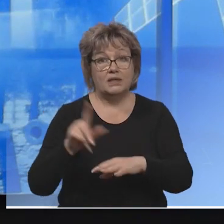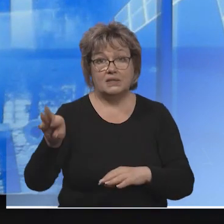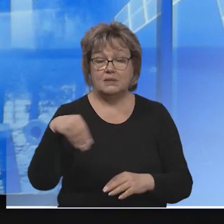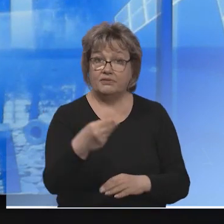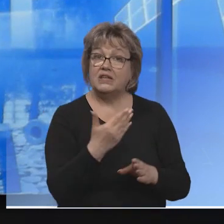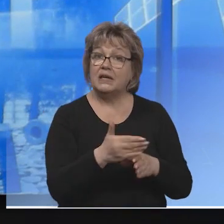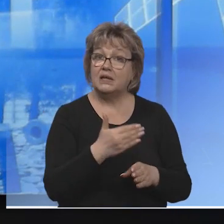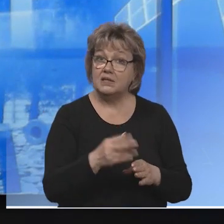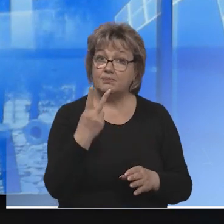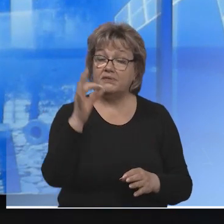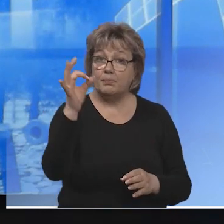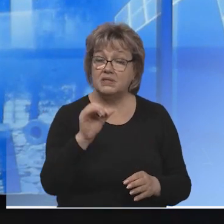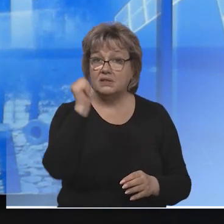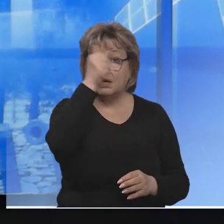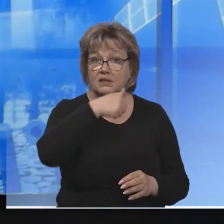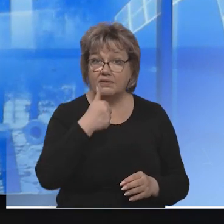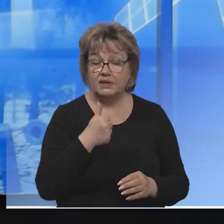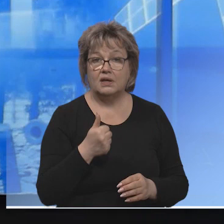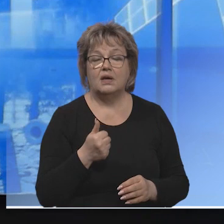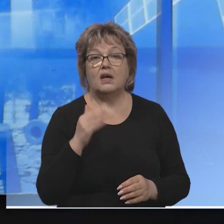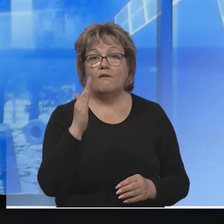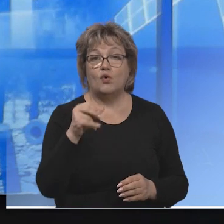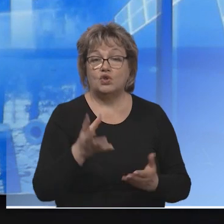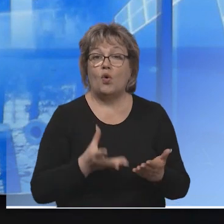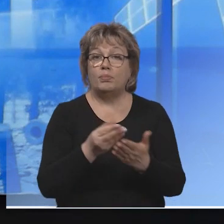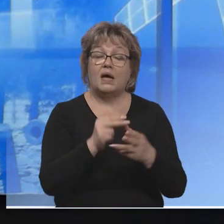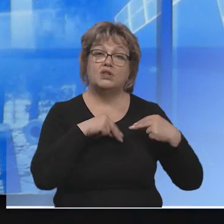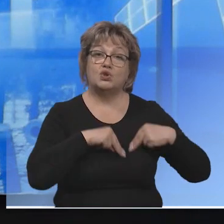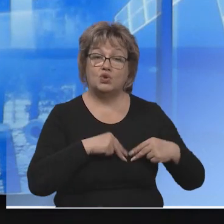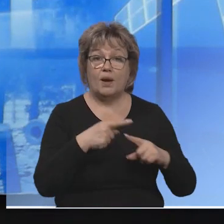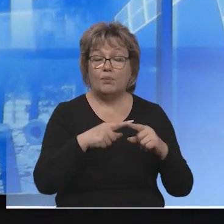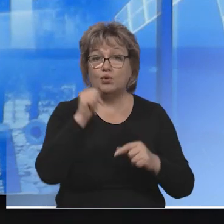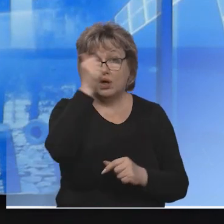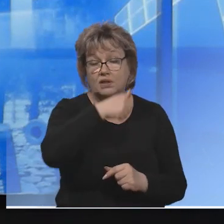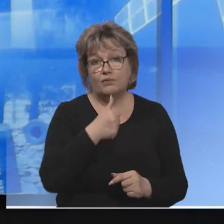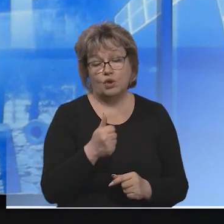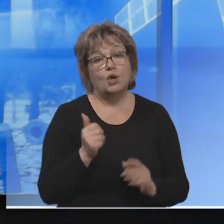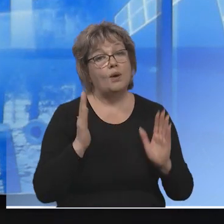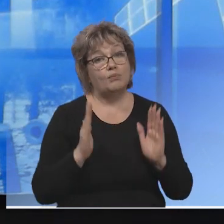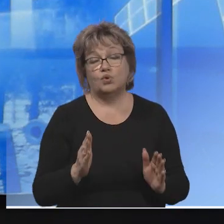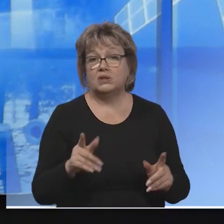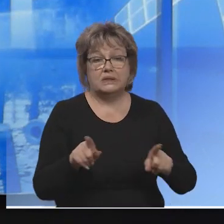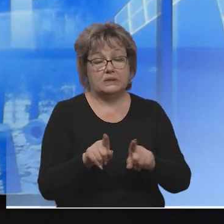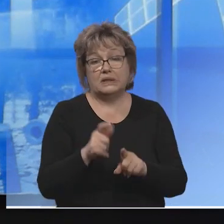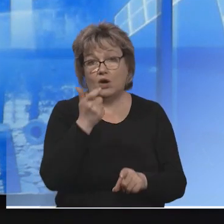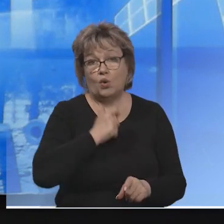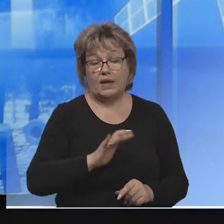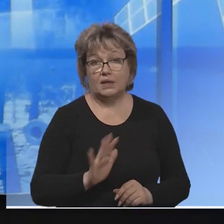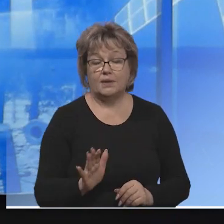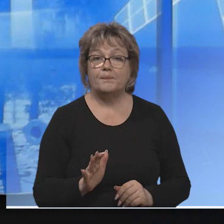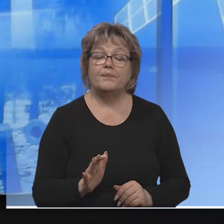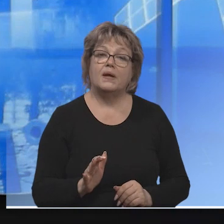и тебе выдали кредит по 2% годовых на фонд оплаты труда полугодовой, ну, будет не совсем